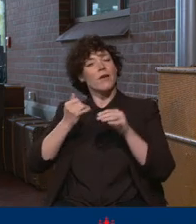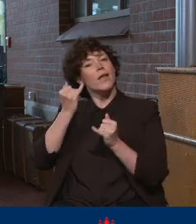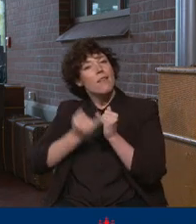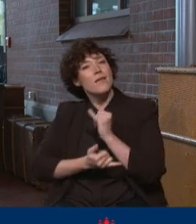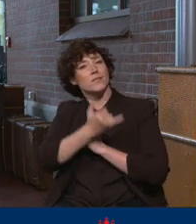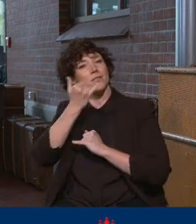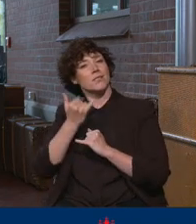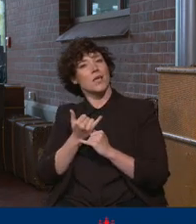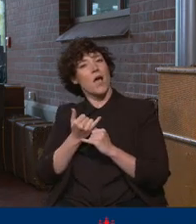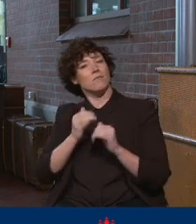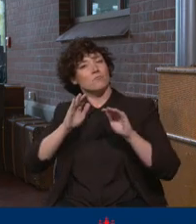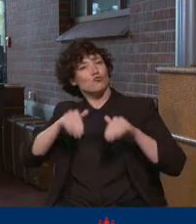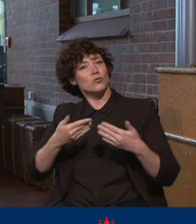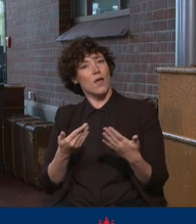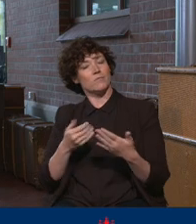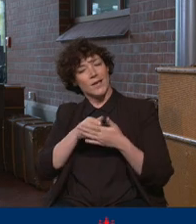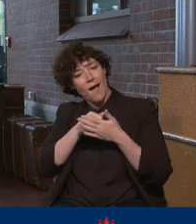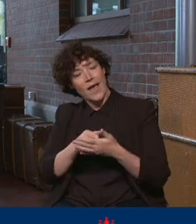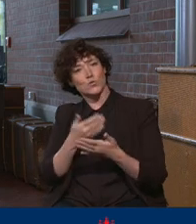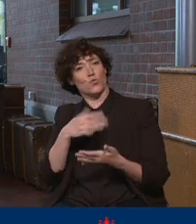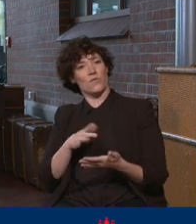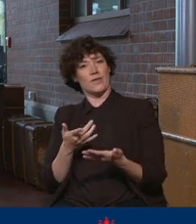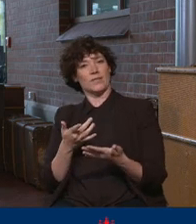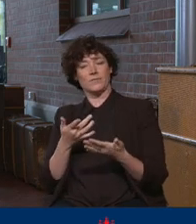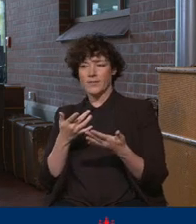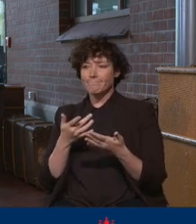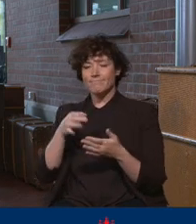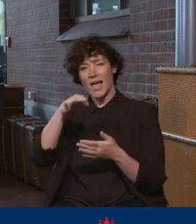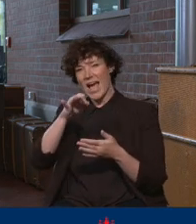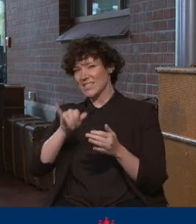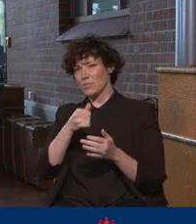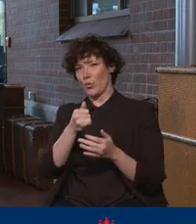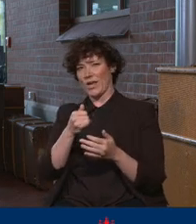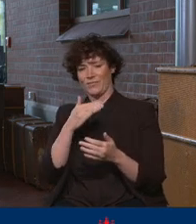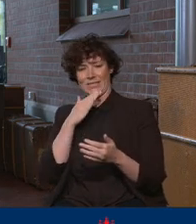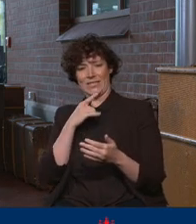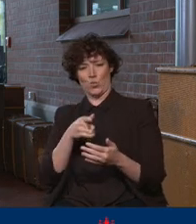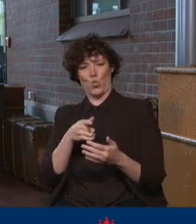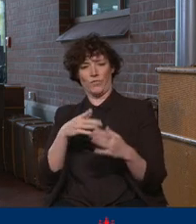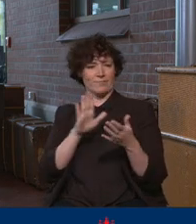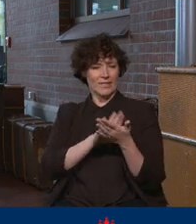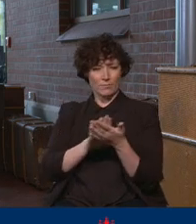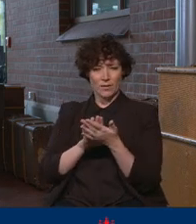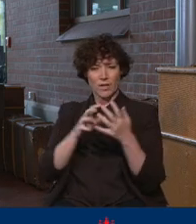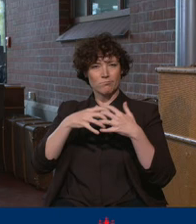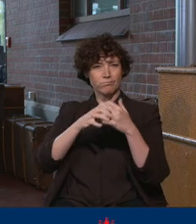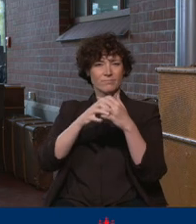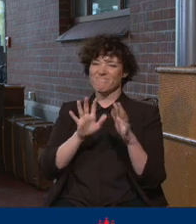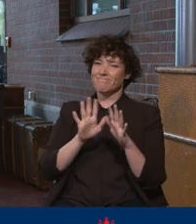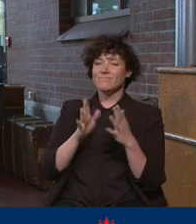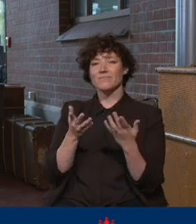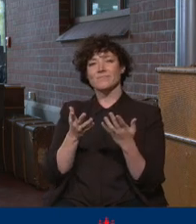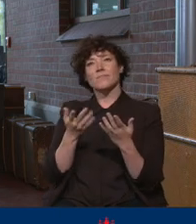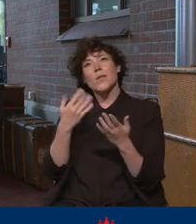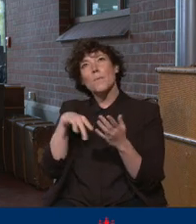weil wir den eindruck hatten wir kommen mit diesen einzelprojekte nicht immer ganz weiter uns fehlt selbst